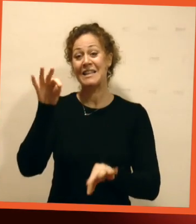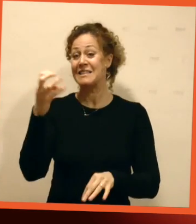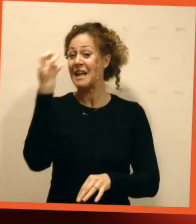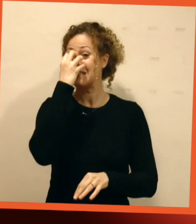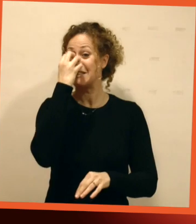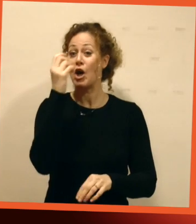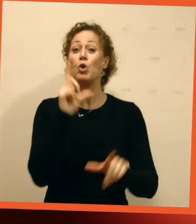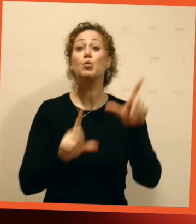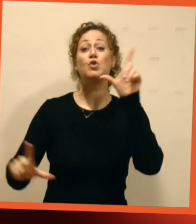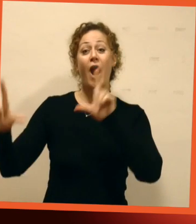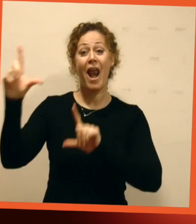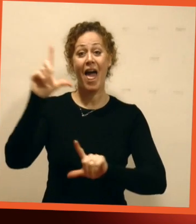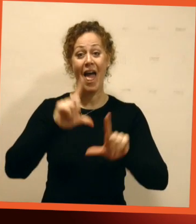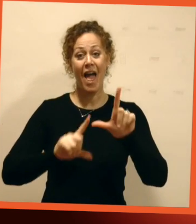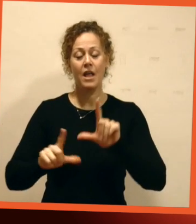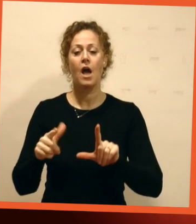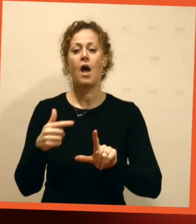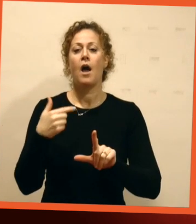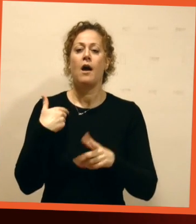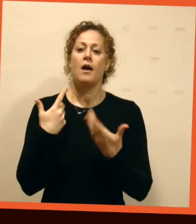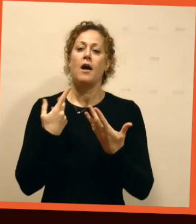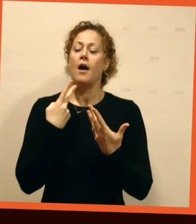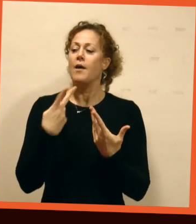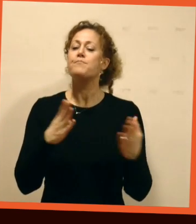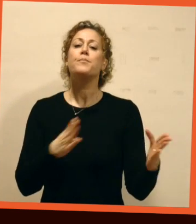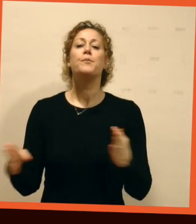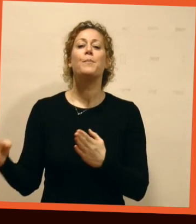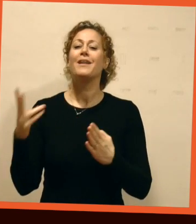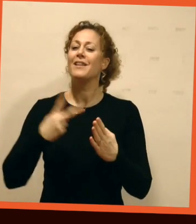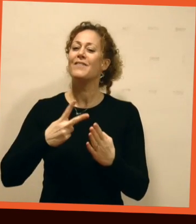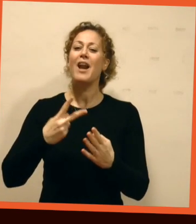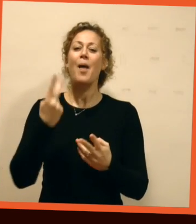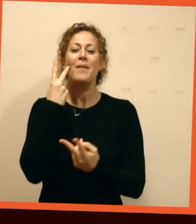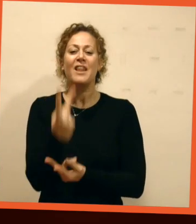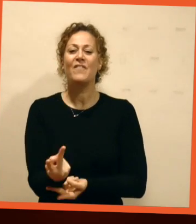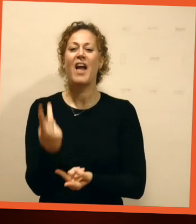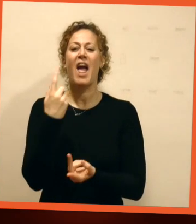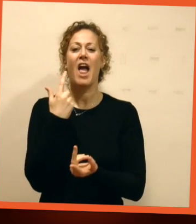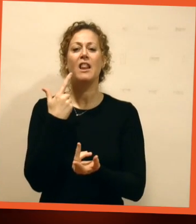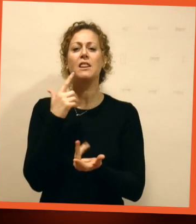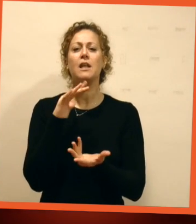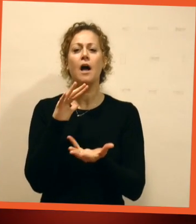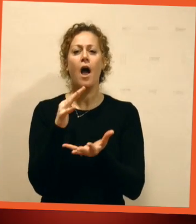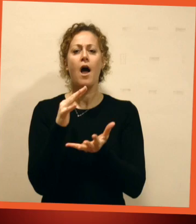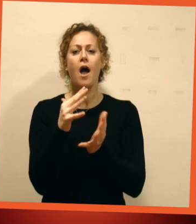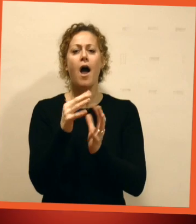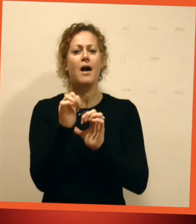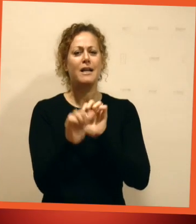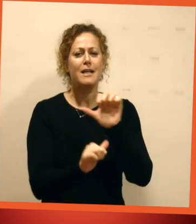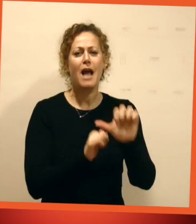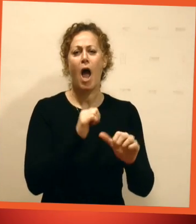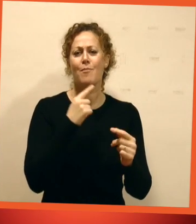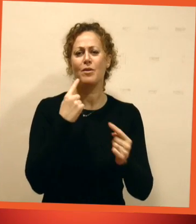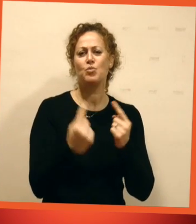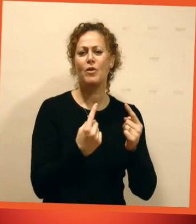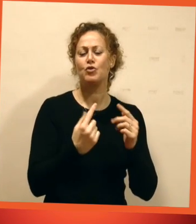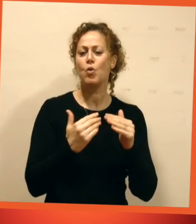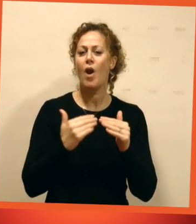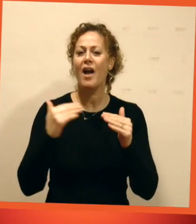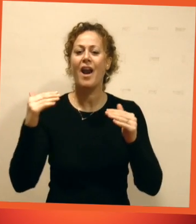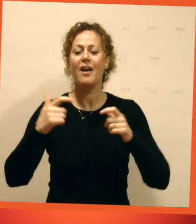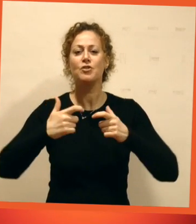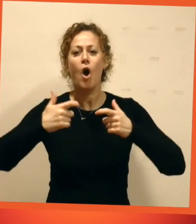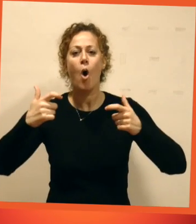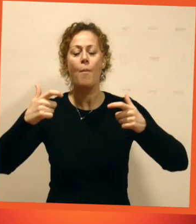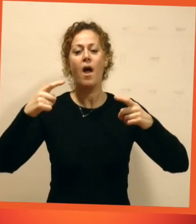i momenti in cui vedi proprio che le cose cambiano, crescono, eccetera. Quelli sono dei momenti